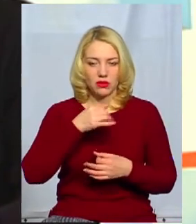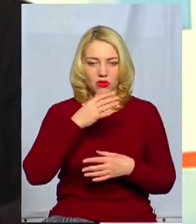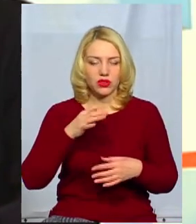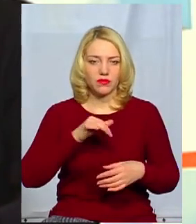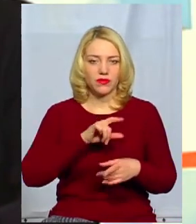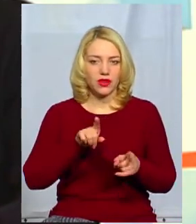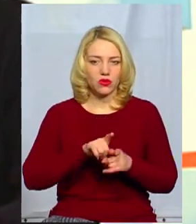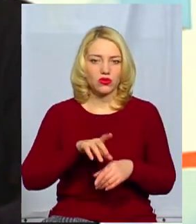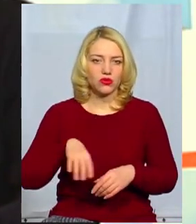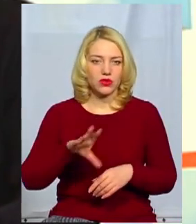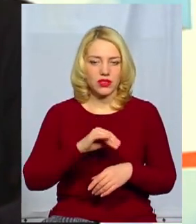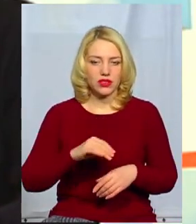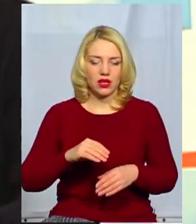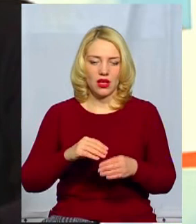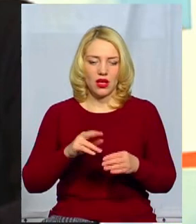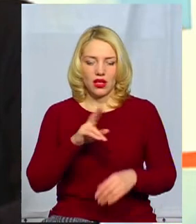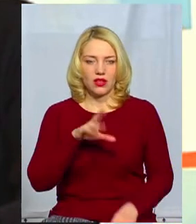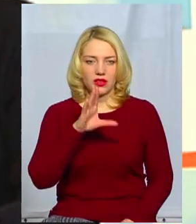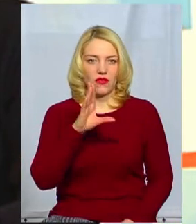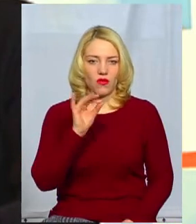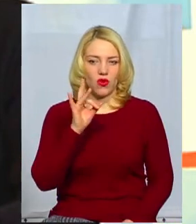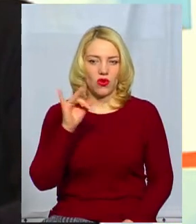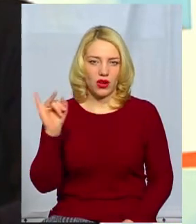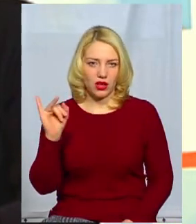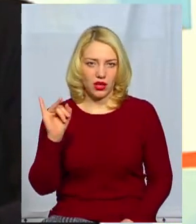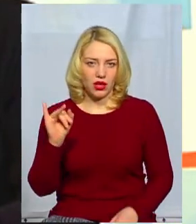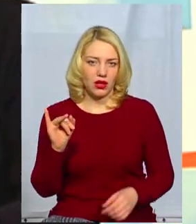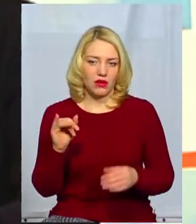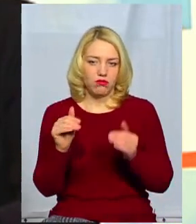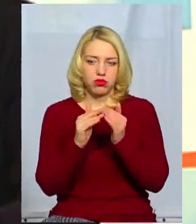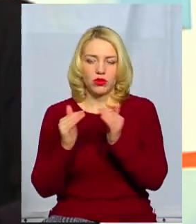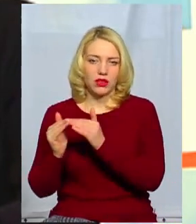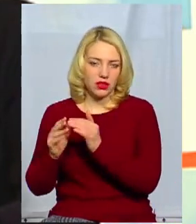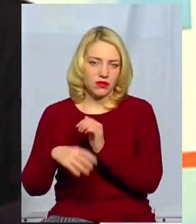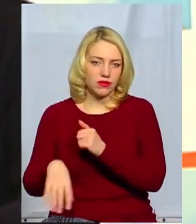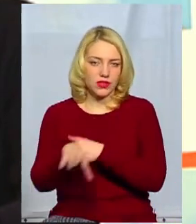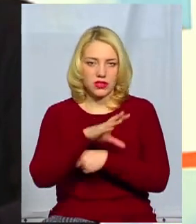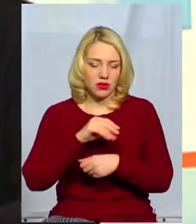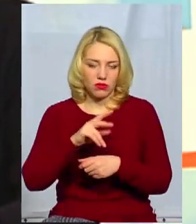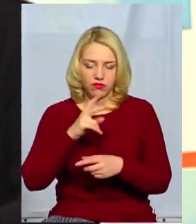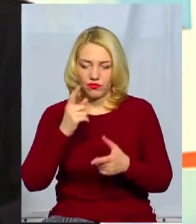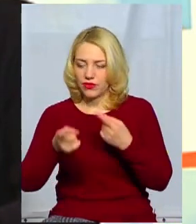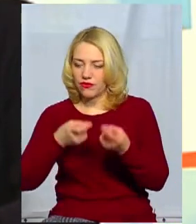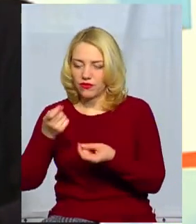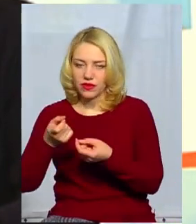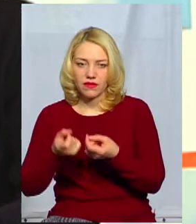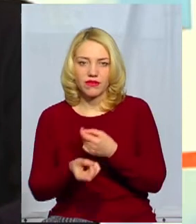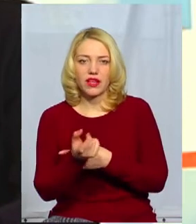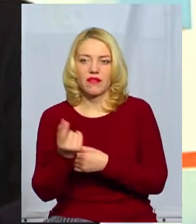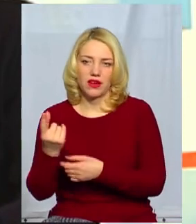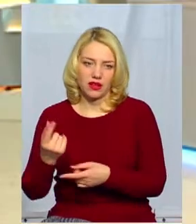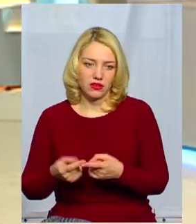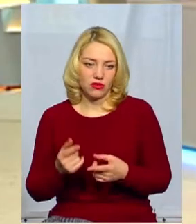також всі двори об'їжджати будинків і виявляти такі правопорушення, тому що в нас дійсно достатньо